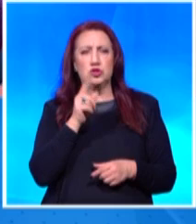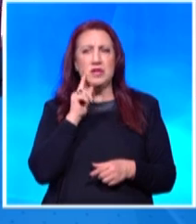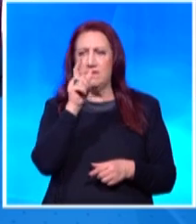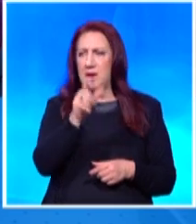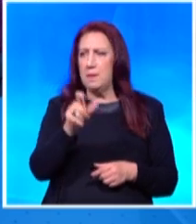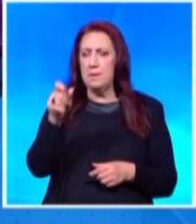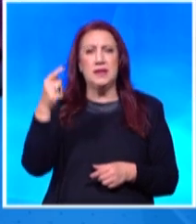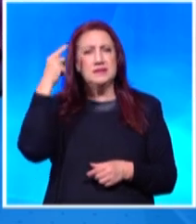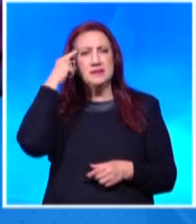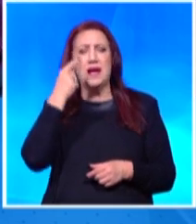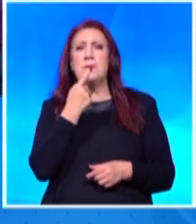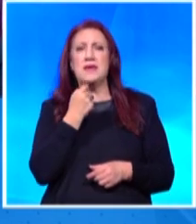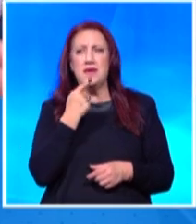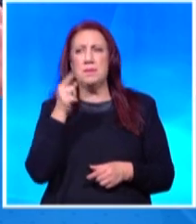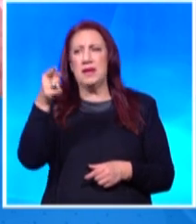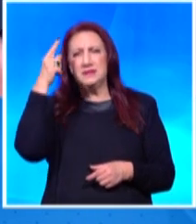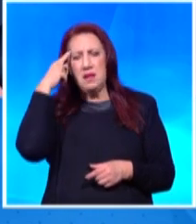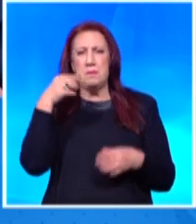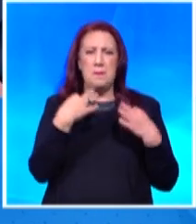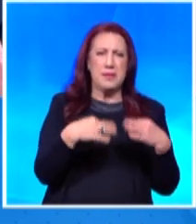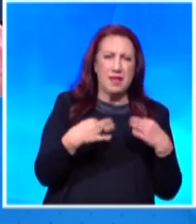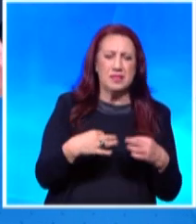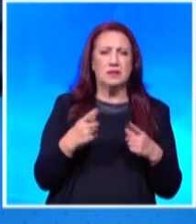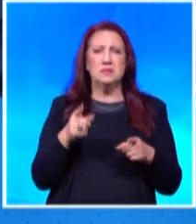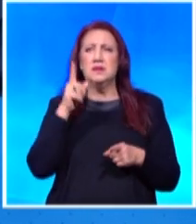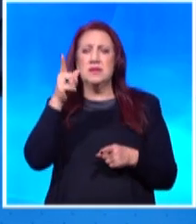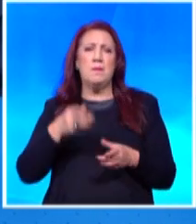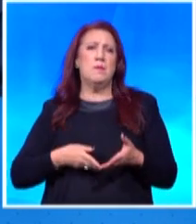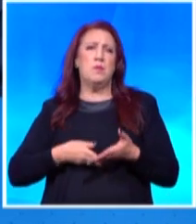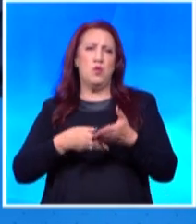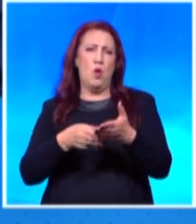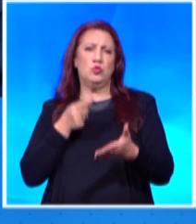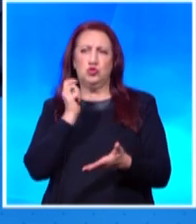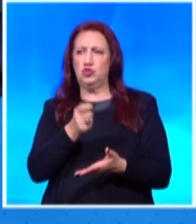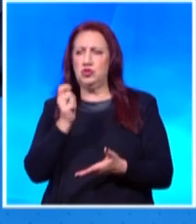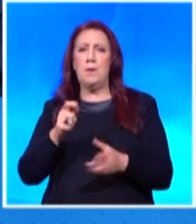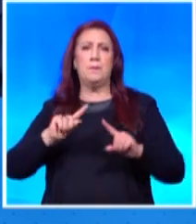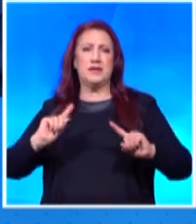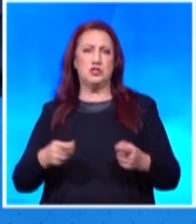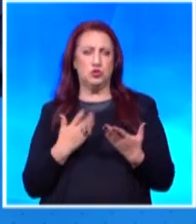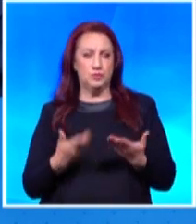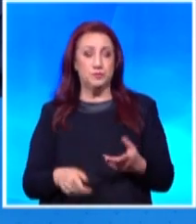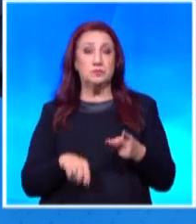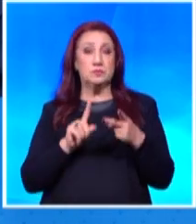тяхното материално положение. Така че там помощта ще дойде много бързо. Социалното министерство организира